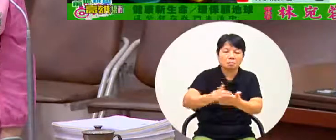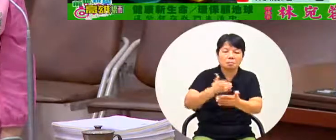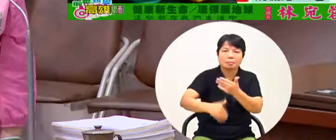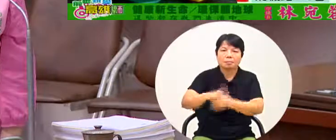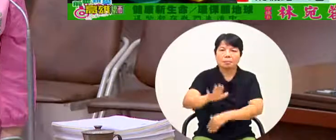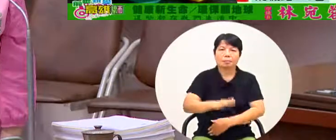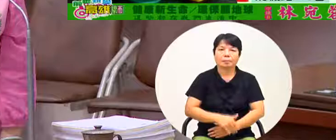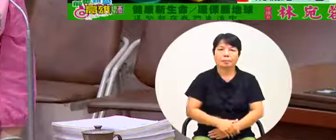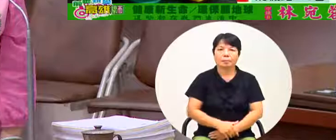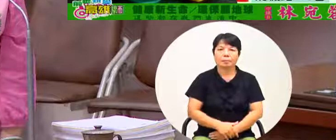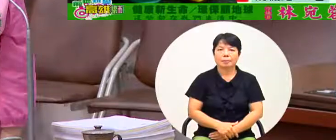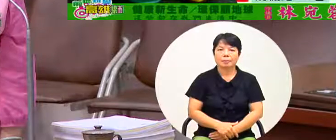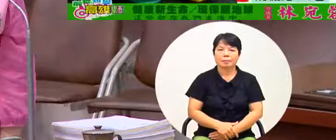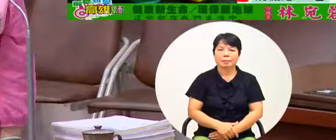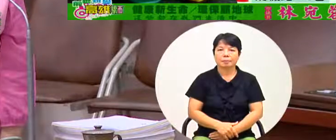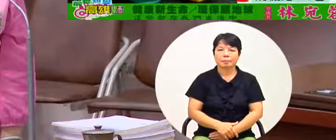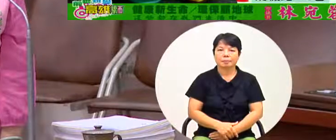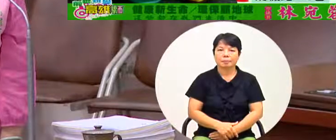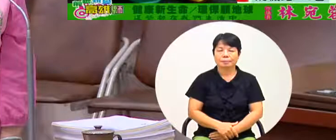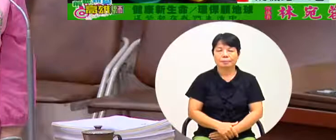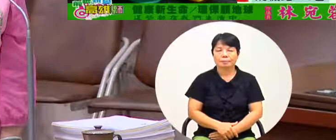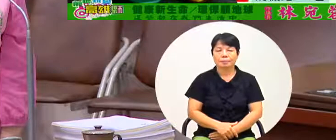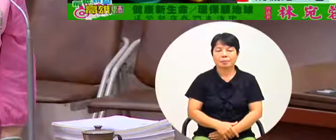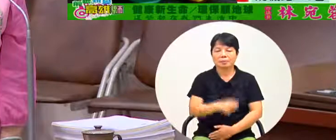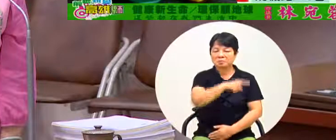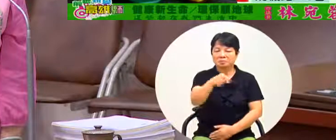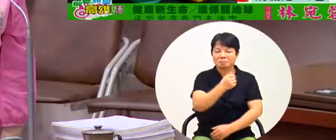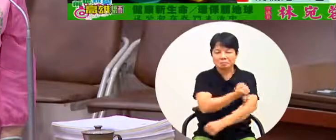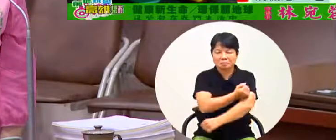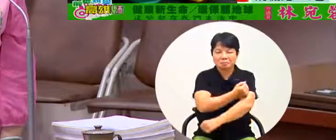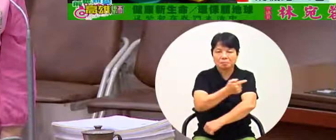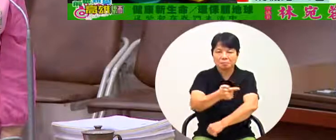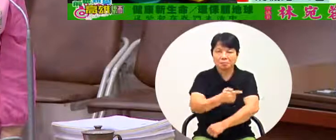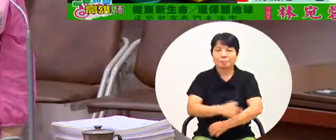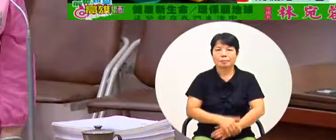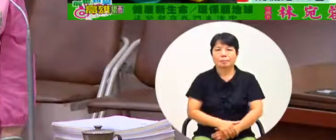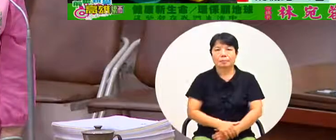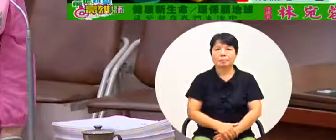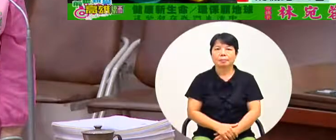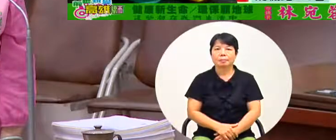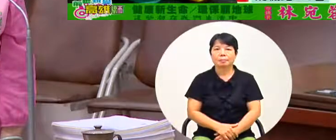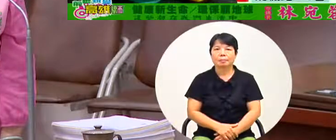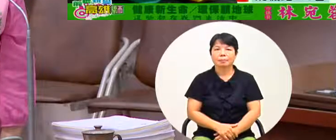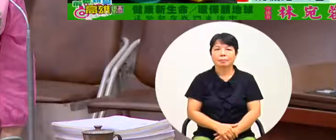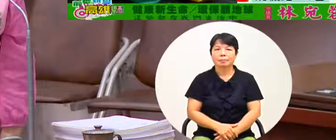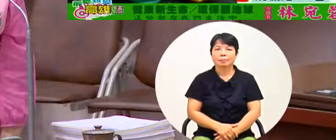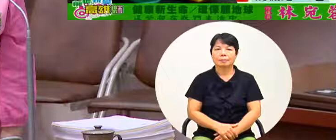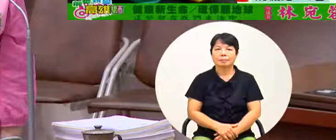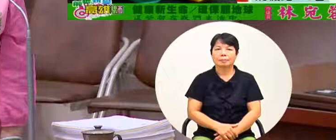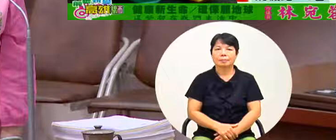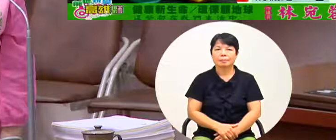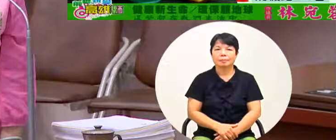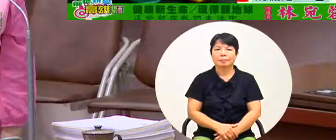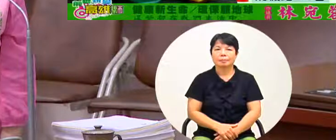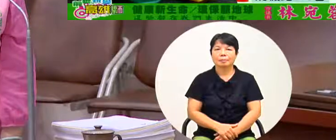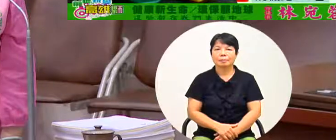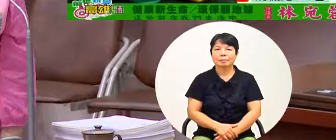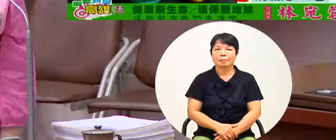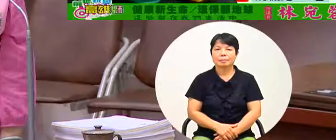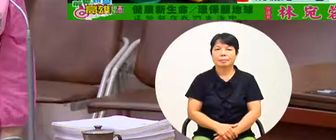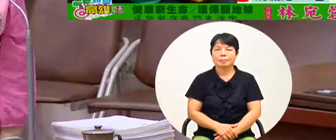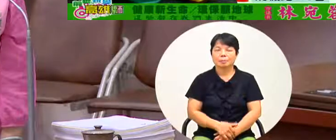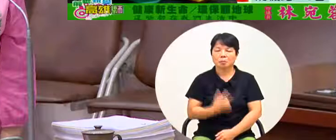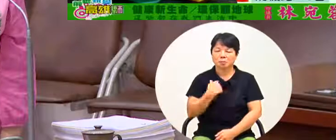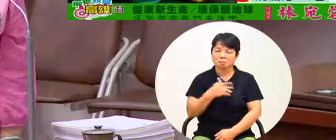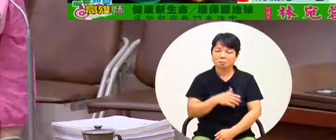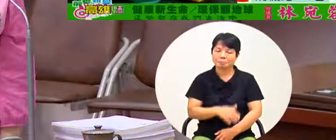我觉得你们很辛苦哈、哦。但是我要这样子很严厉的跟你们质询哈、哦，也好像不